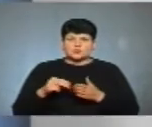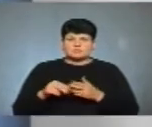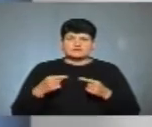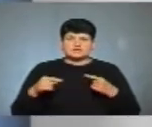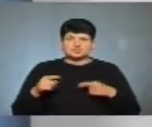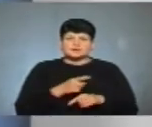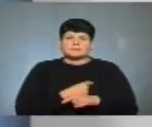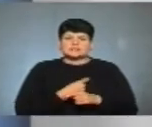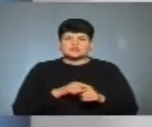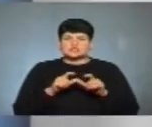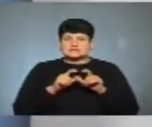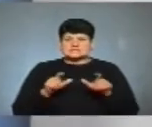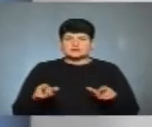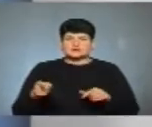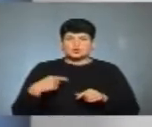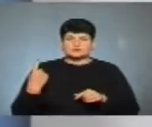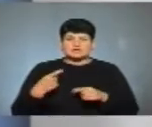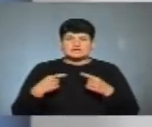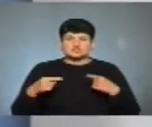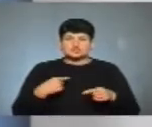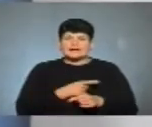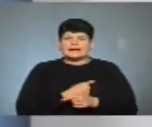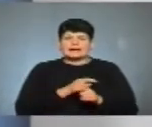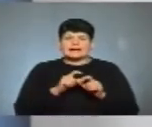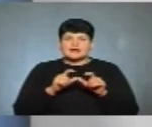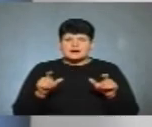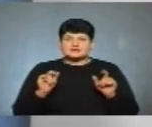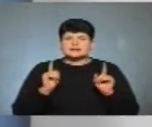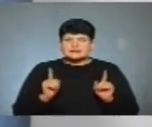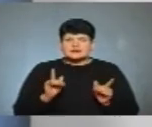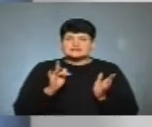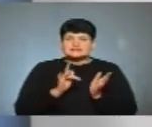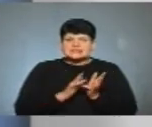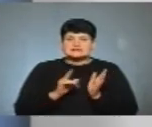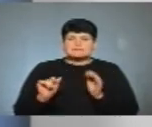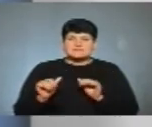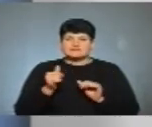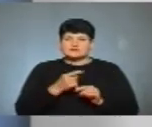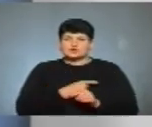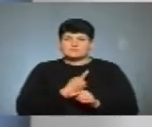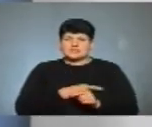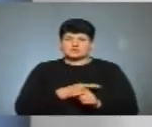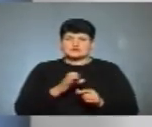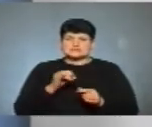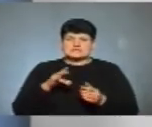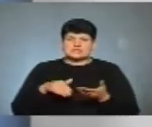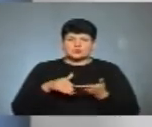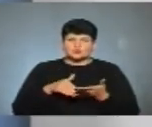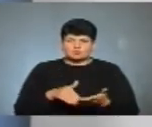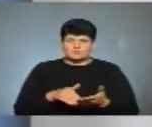інших медичних закладів Тернопільської області, інших лікарень і навіть центрів первинної медико-санітарної допомоги.